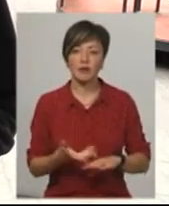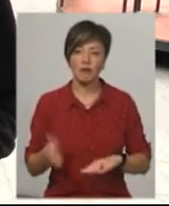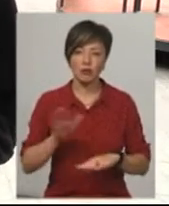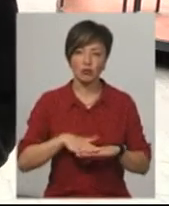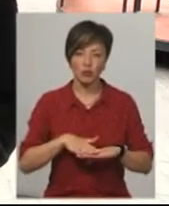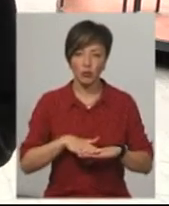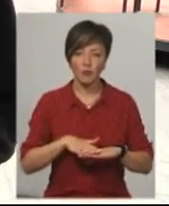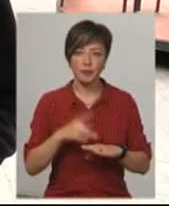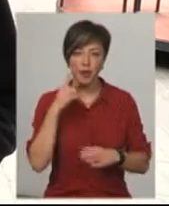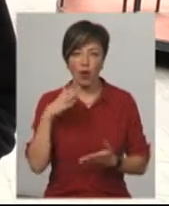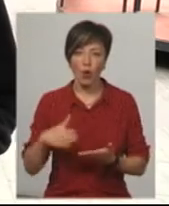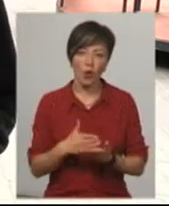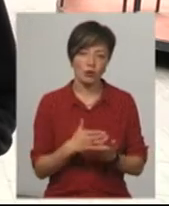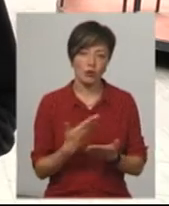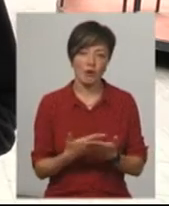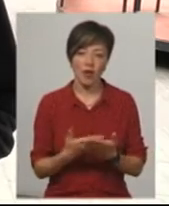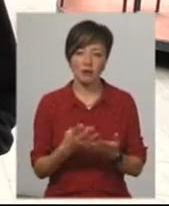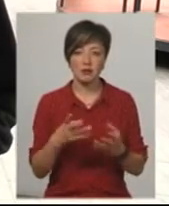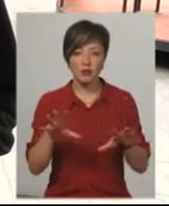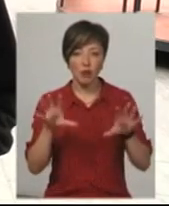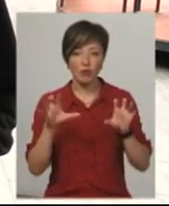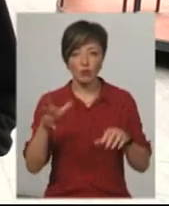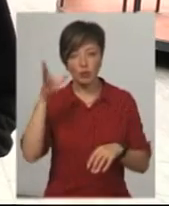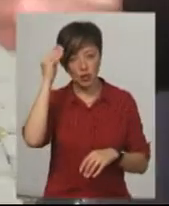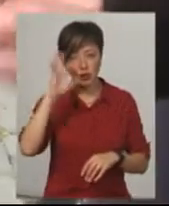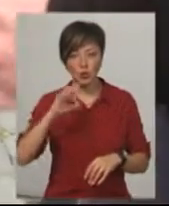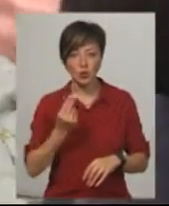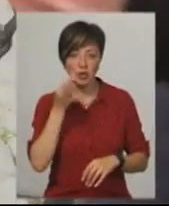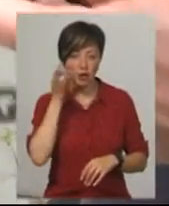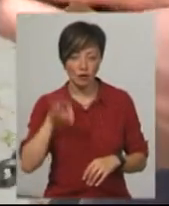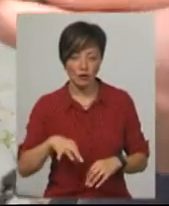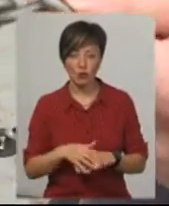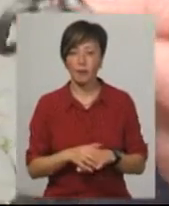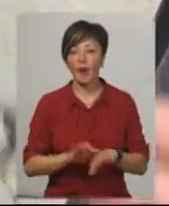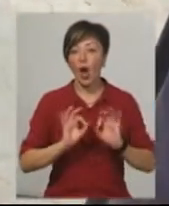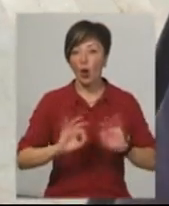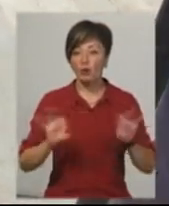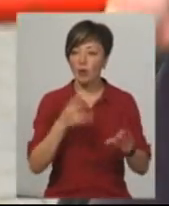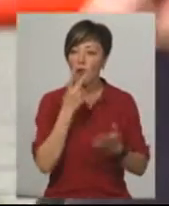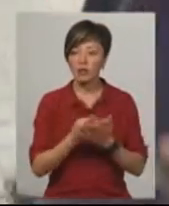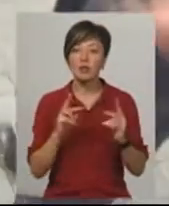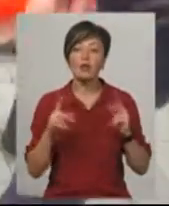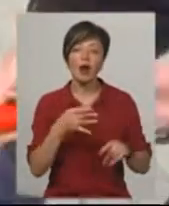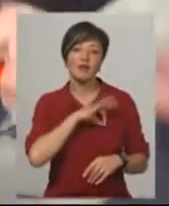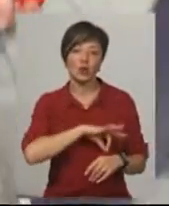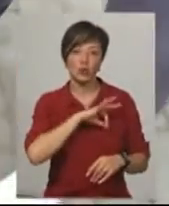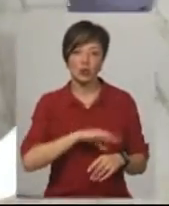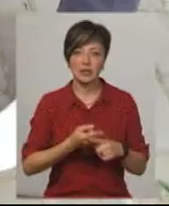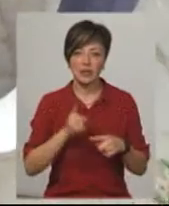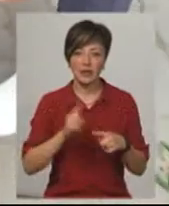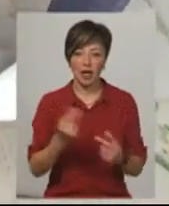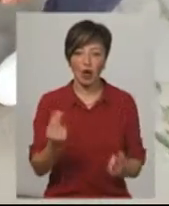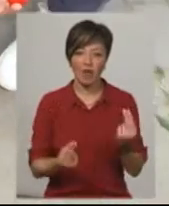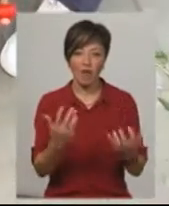важко орієнтуватися, набути якихось соціальних навичок. Чоловік нам розповів та показав, як використовувати дане